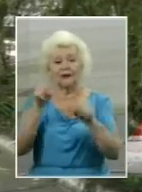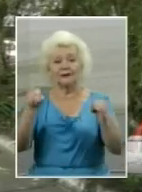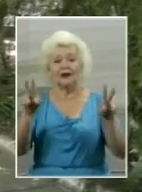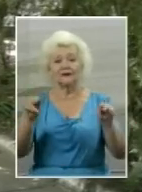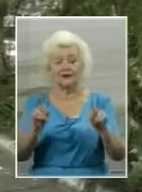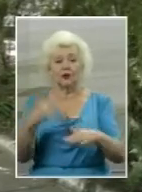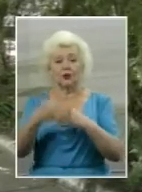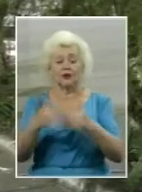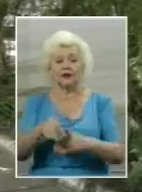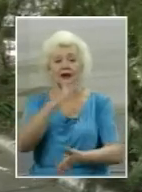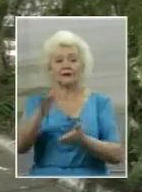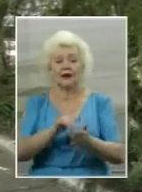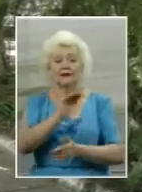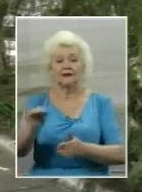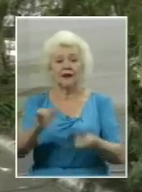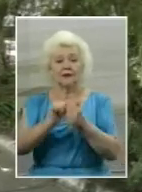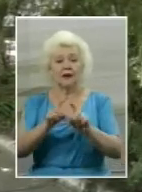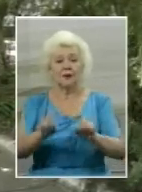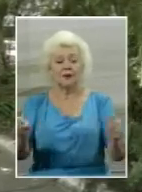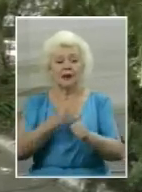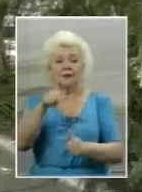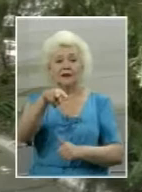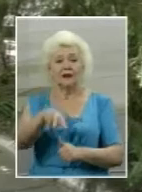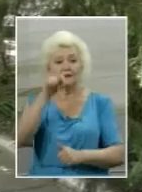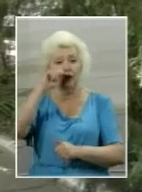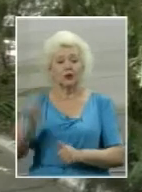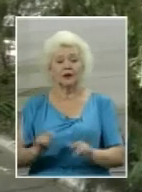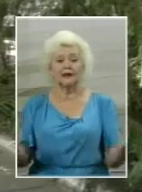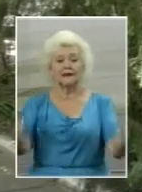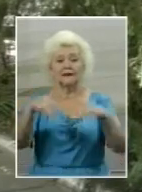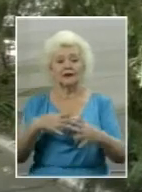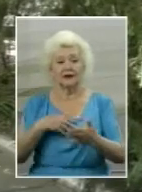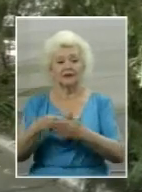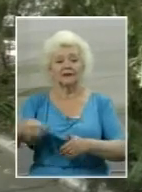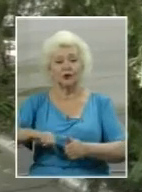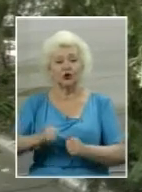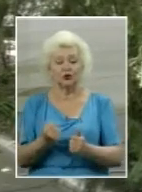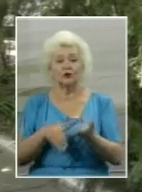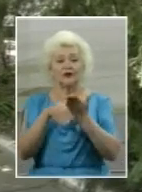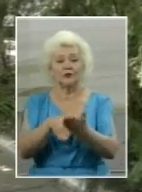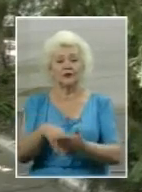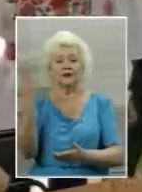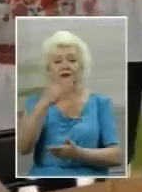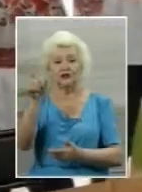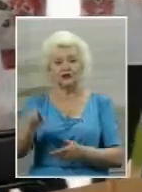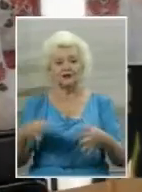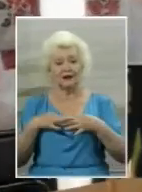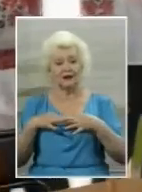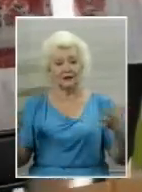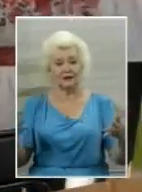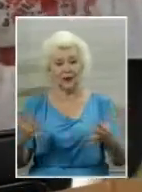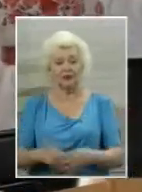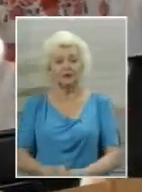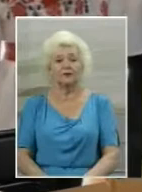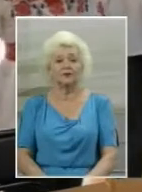дати Херсонська центральна дитяча бібліотека імені Лесі Українки зібрала своїх друзів, волонтерів та читачів на свято.